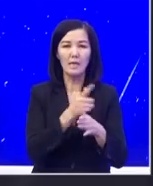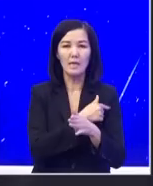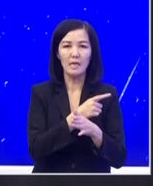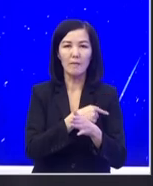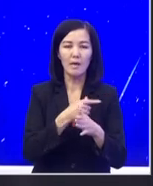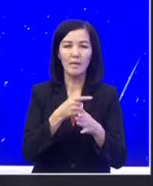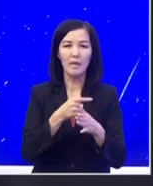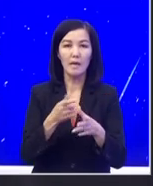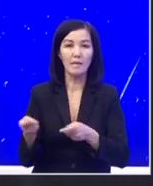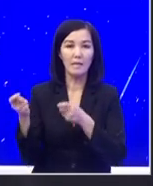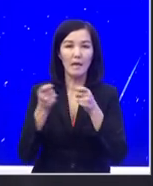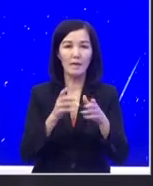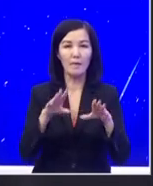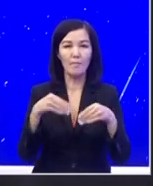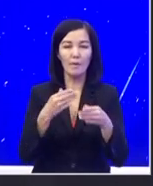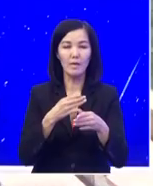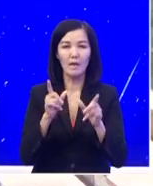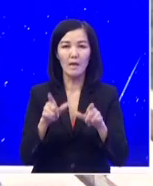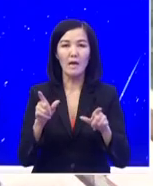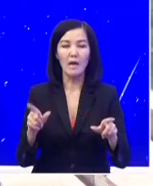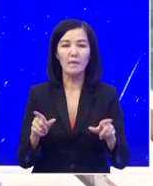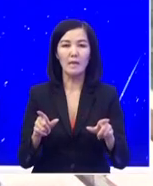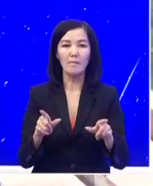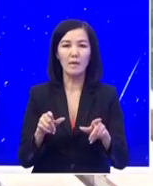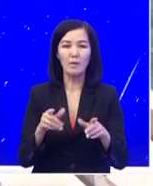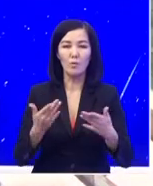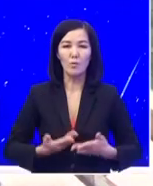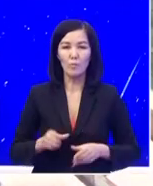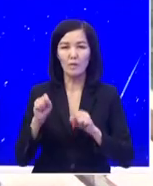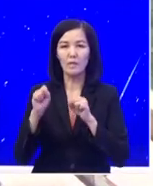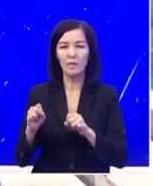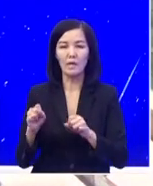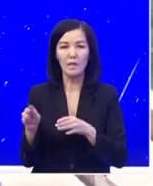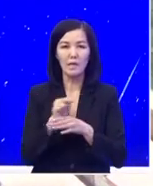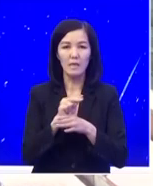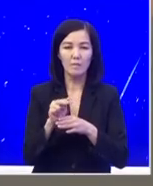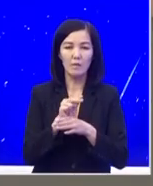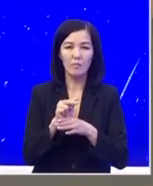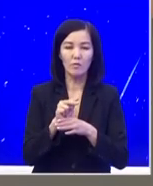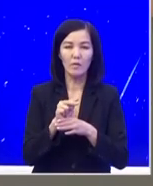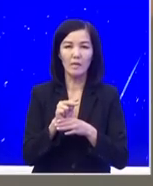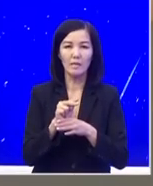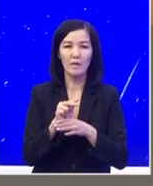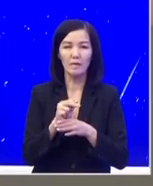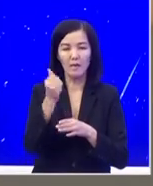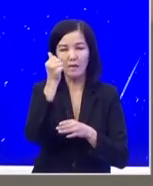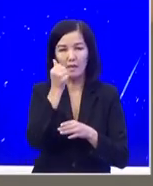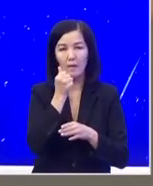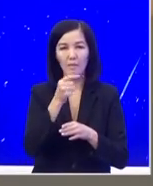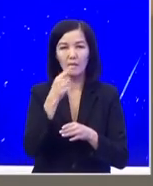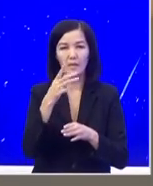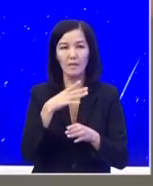жеткізіп берді. Осылайша олар адам өміріне араша түскен сырқатын жазып, еміне дауа болған алғыстарын